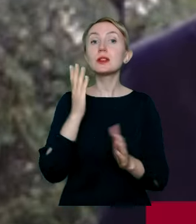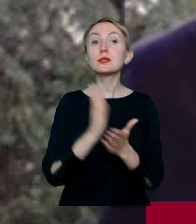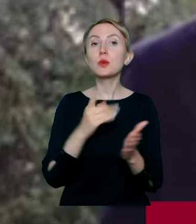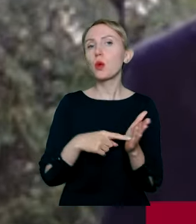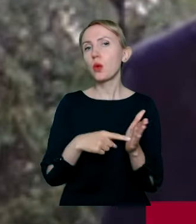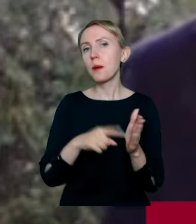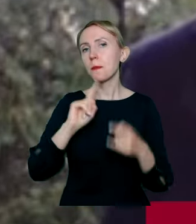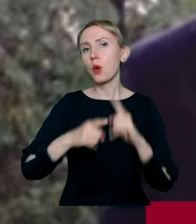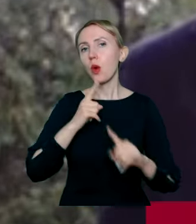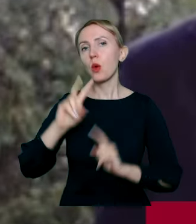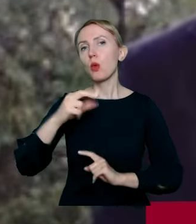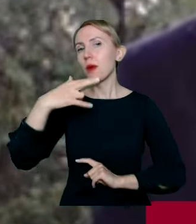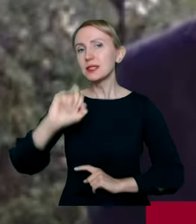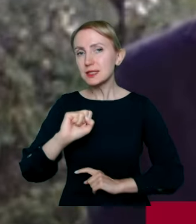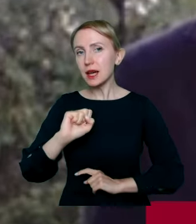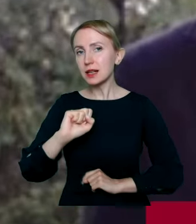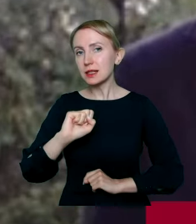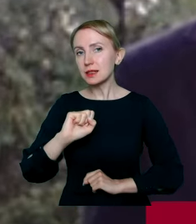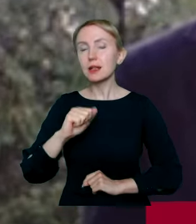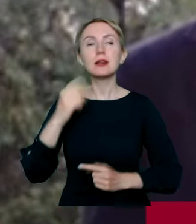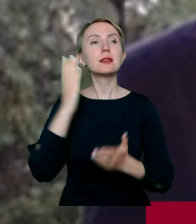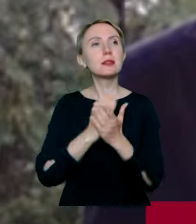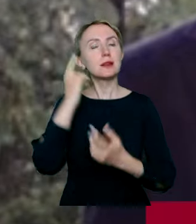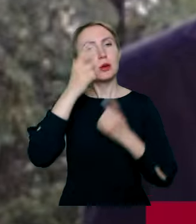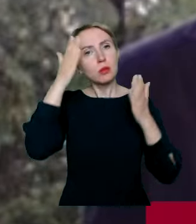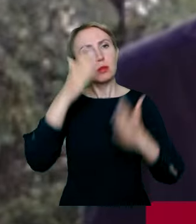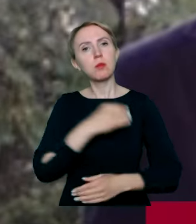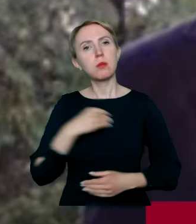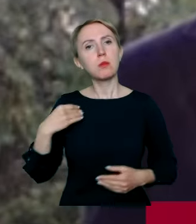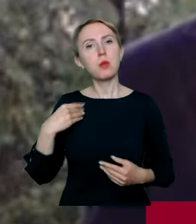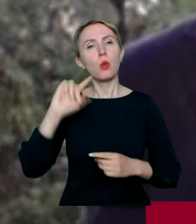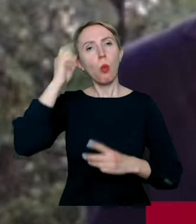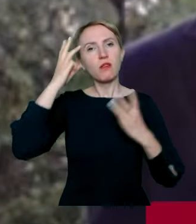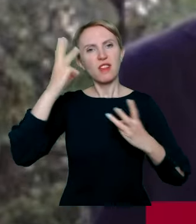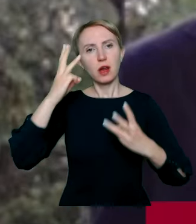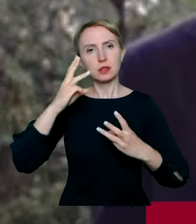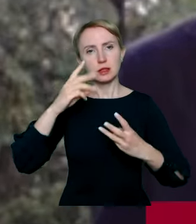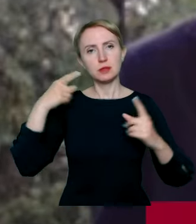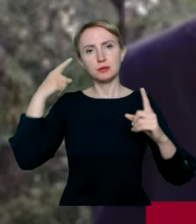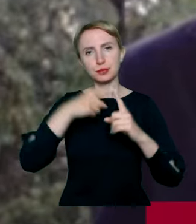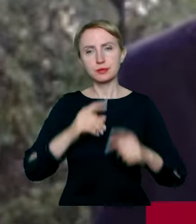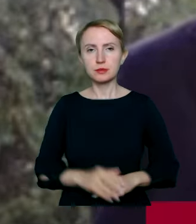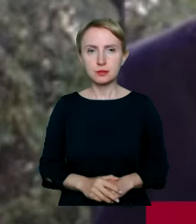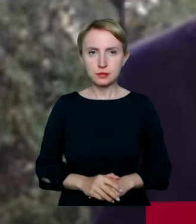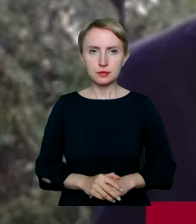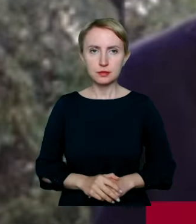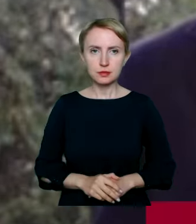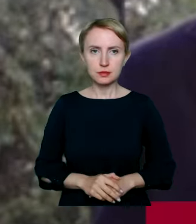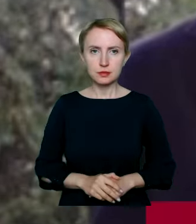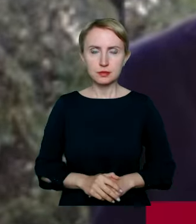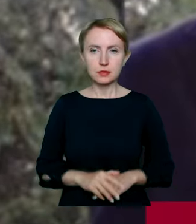o politykę humanitarną, tylko o myślenie w kategoriach polskiej racji stanu i na tym tle pan Śliwka